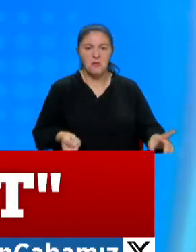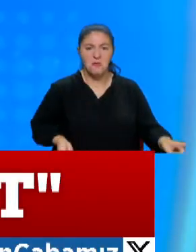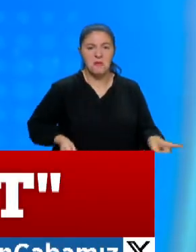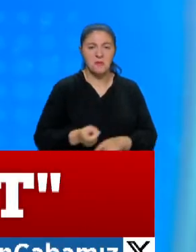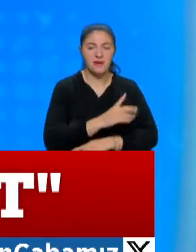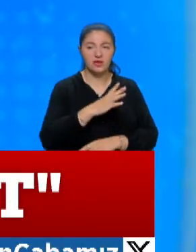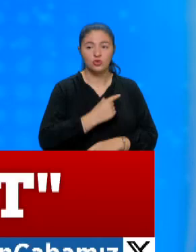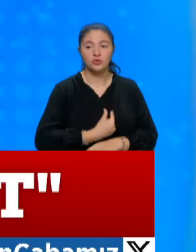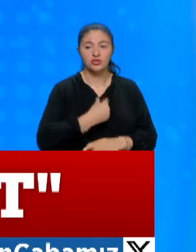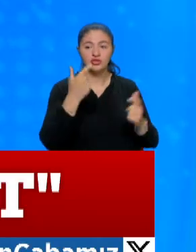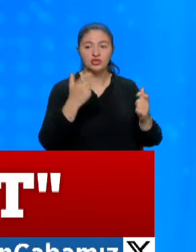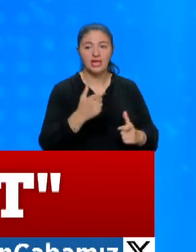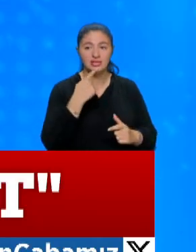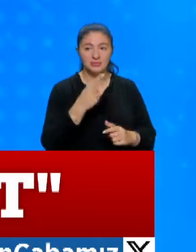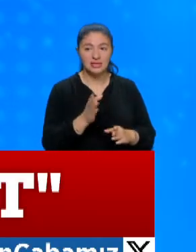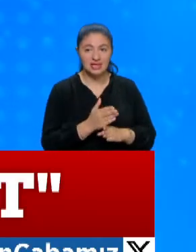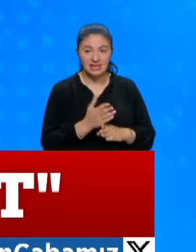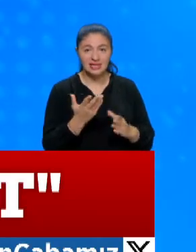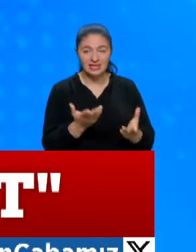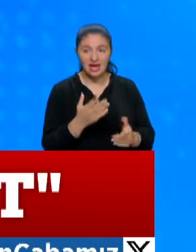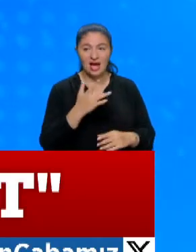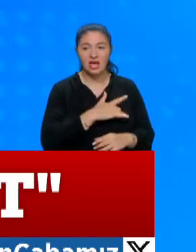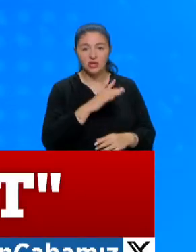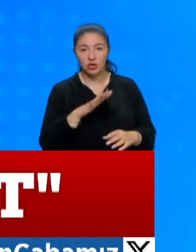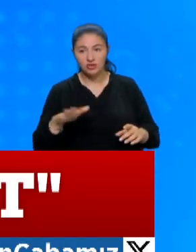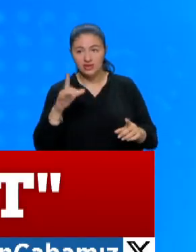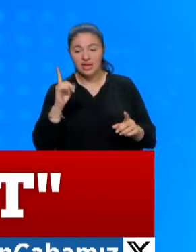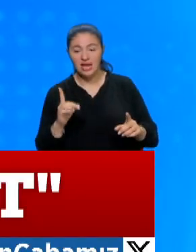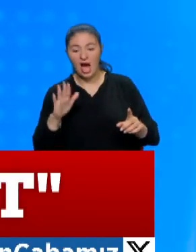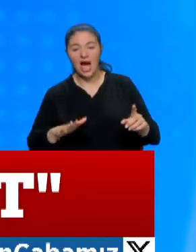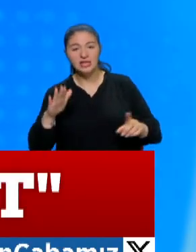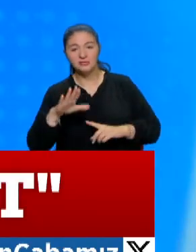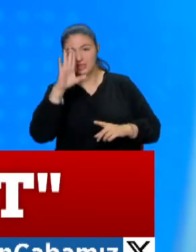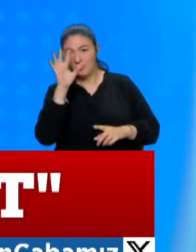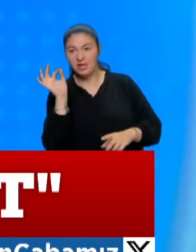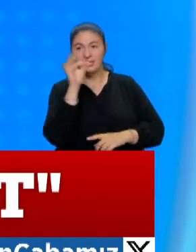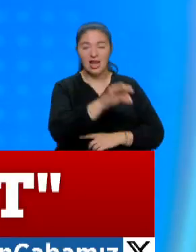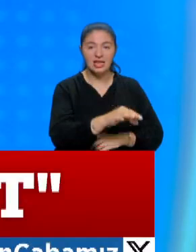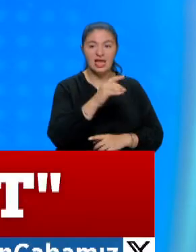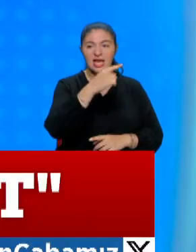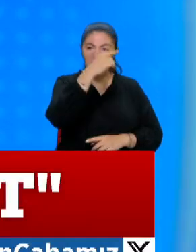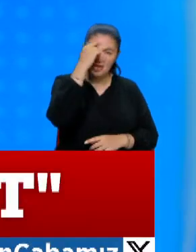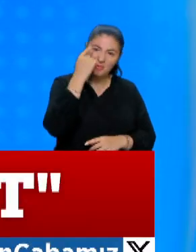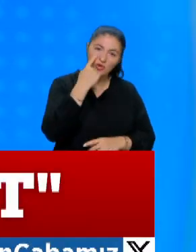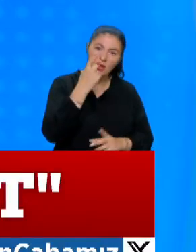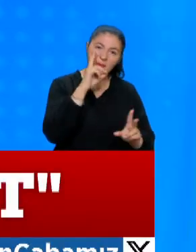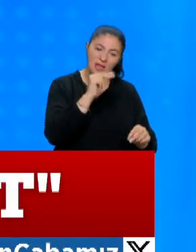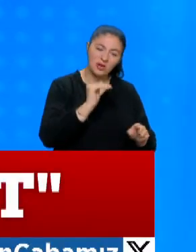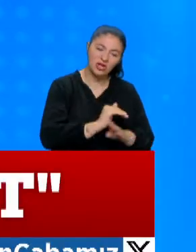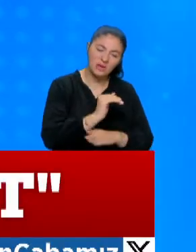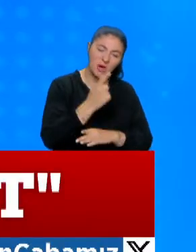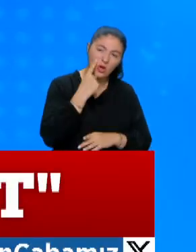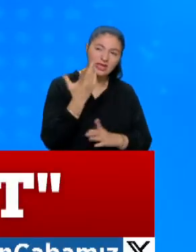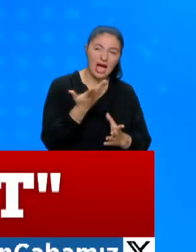Umudun şehri diye anılmasının sebebi de Anadolu'dan ilk etapta İstanbul'a gelenin imkan olarak Hani barınma